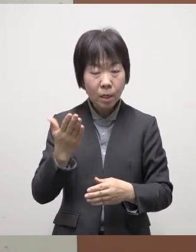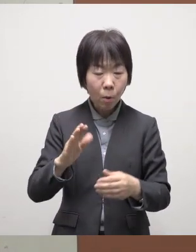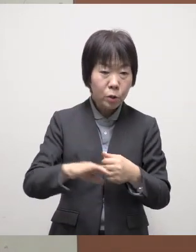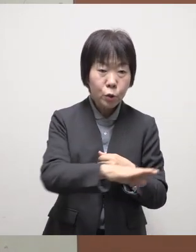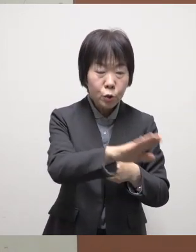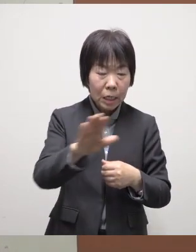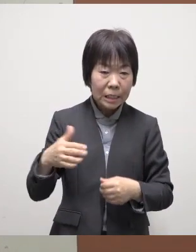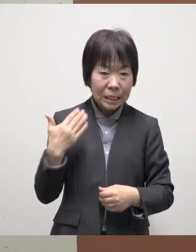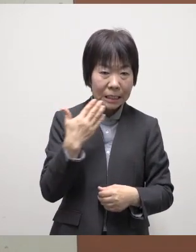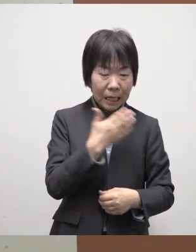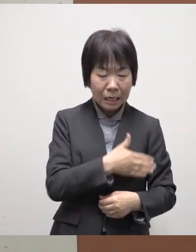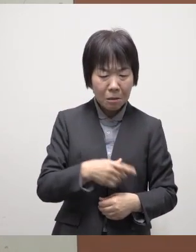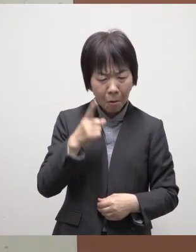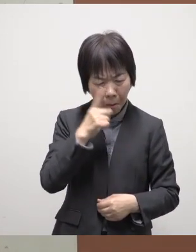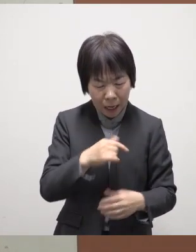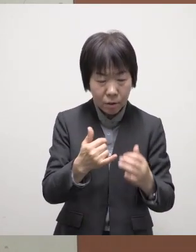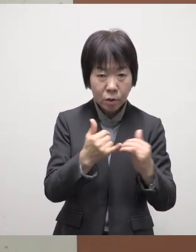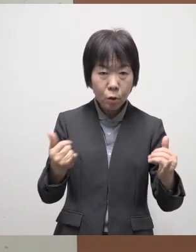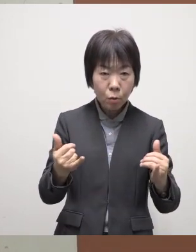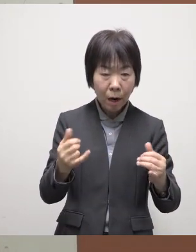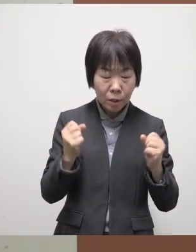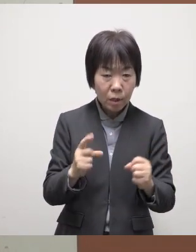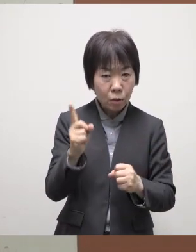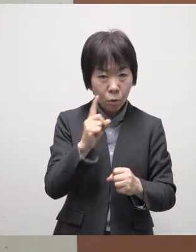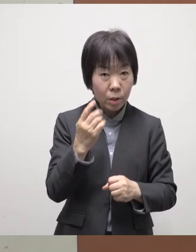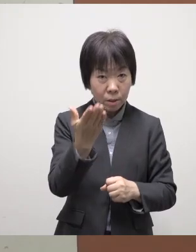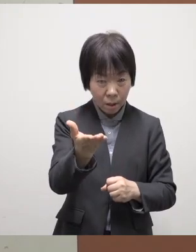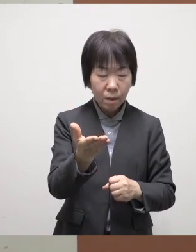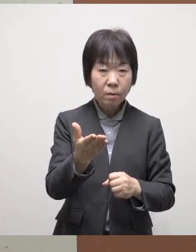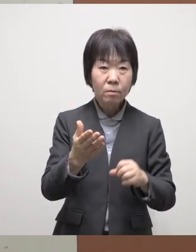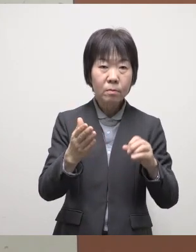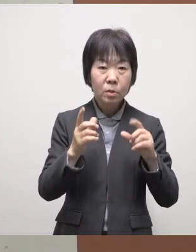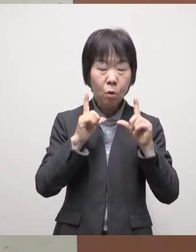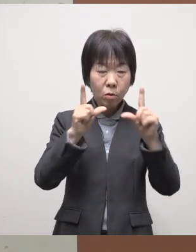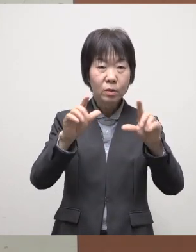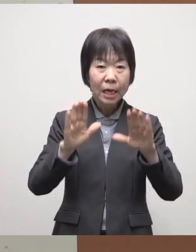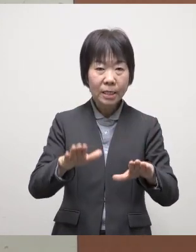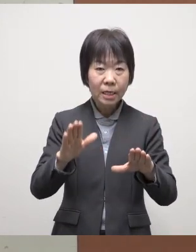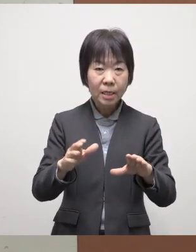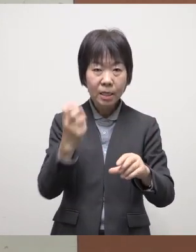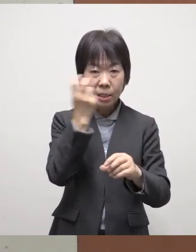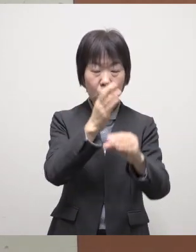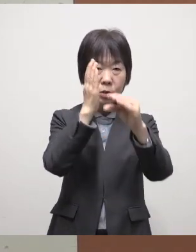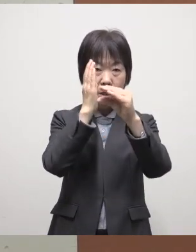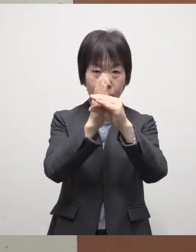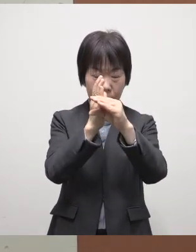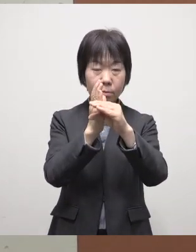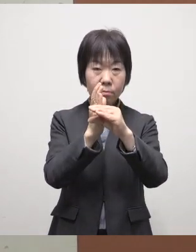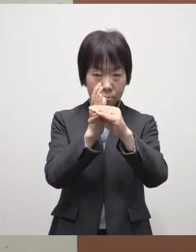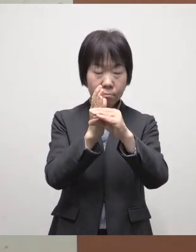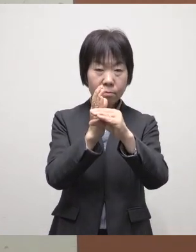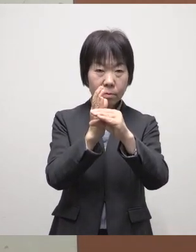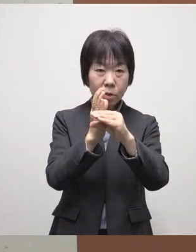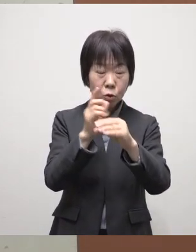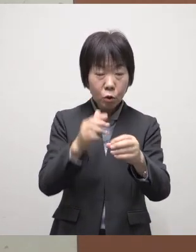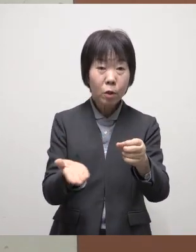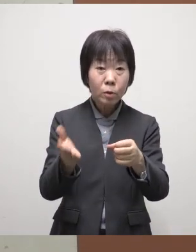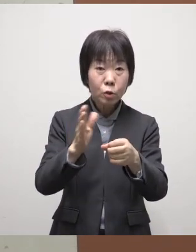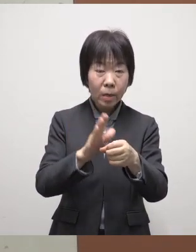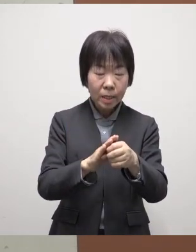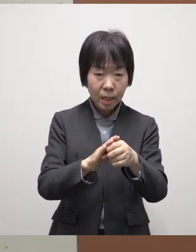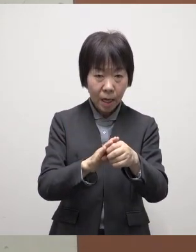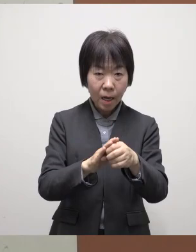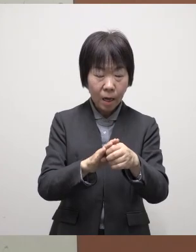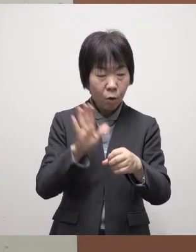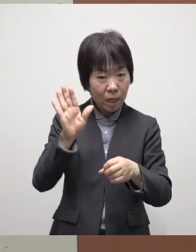体調不良の方はいらっしゃらないのかってゲスト所この現在力学的調査を行っておりますのでそういったことも含めて我々